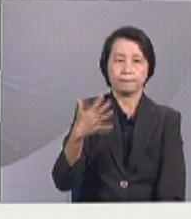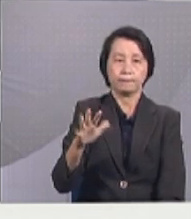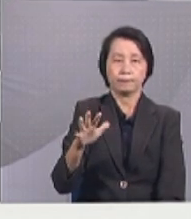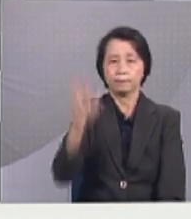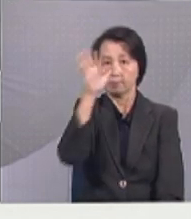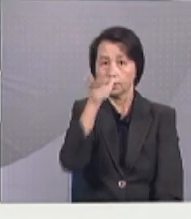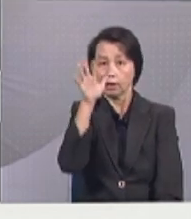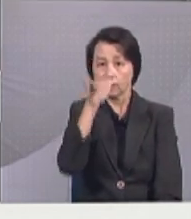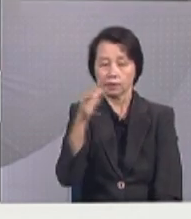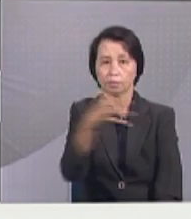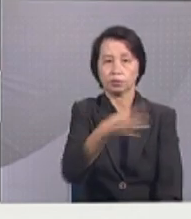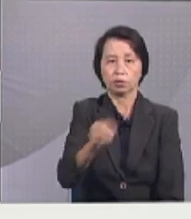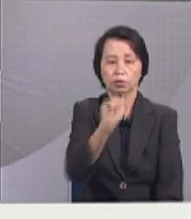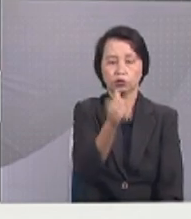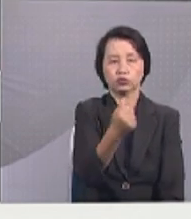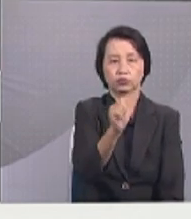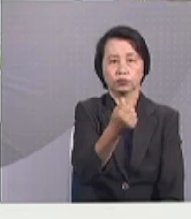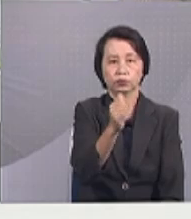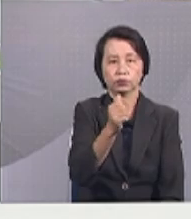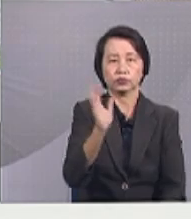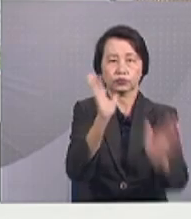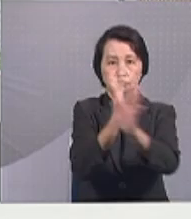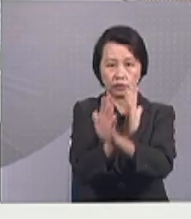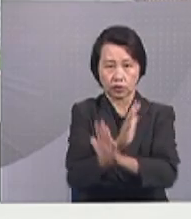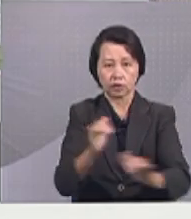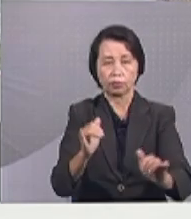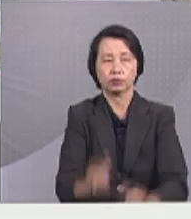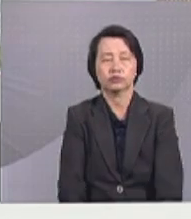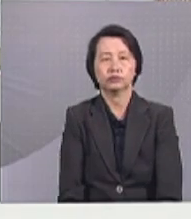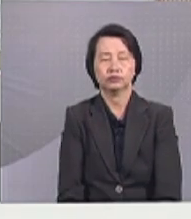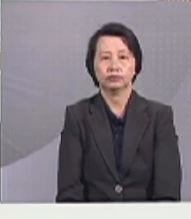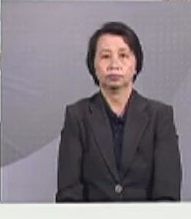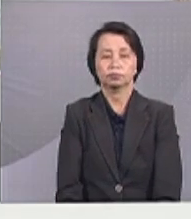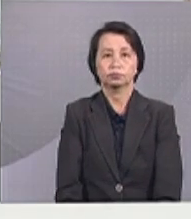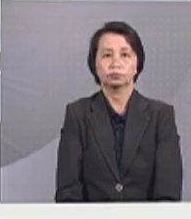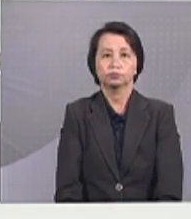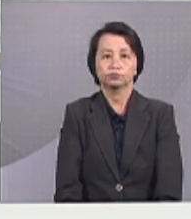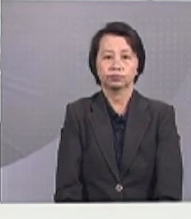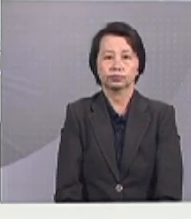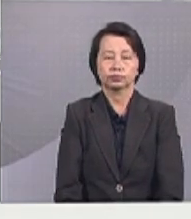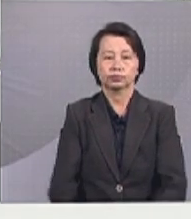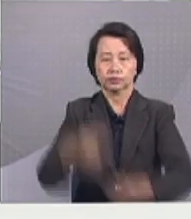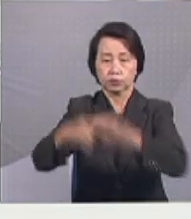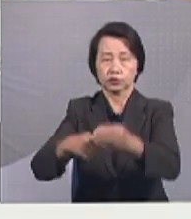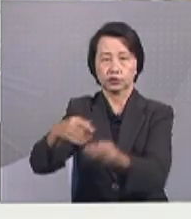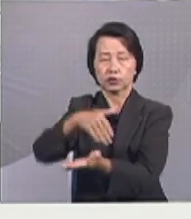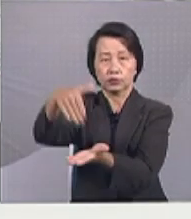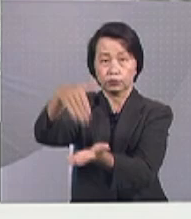operasi di Melaka dan 10 operasi di Sarawak. Mengenai pusat kuarantin